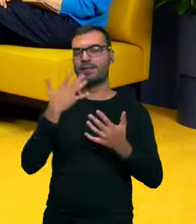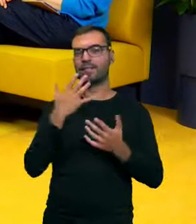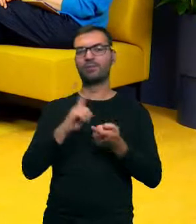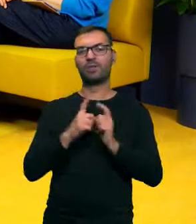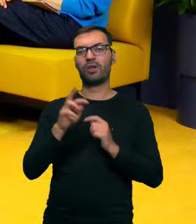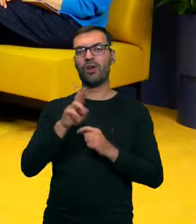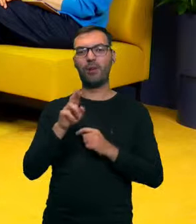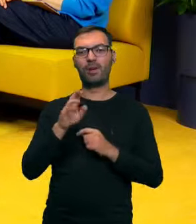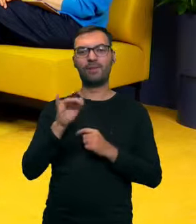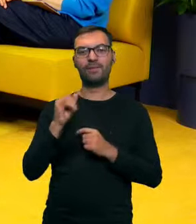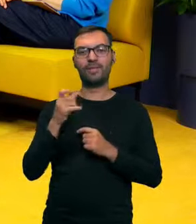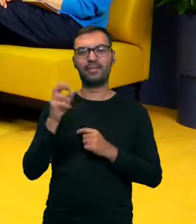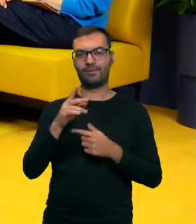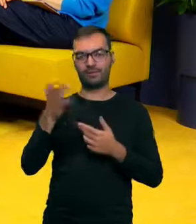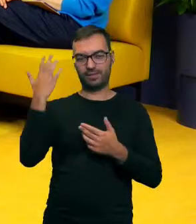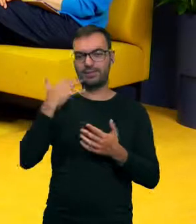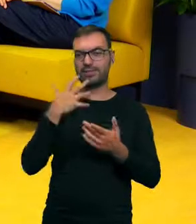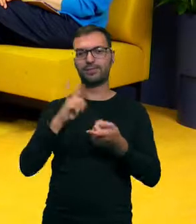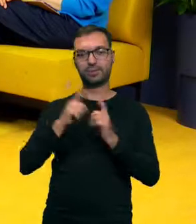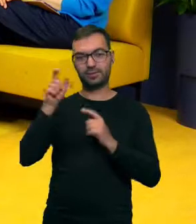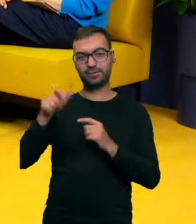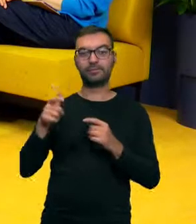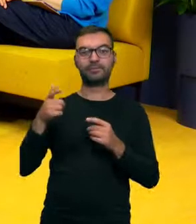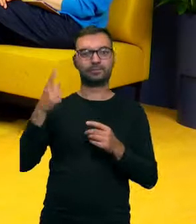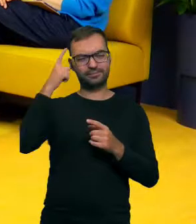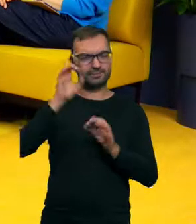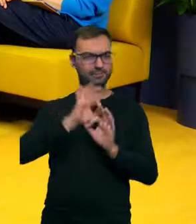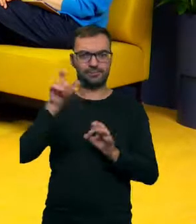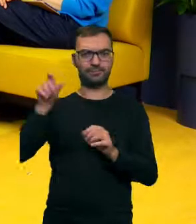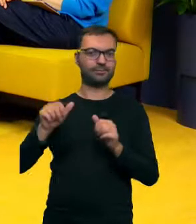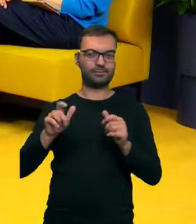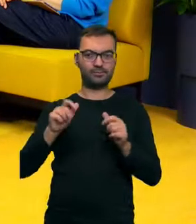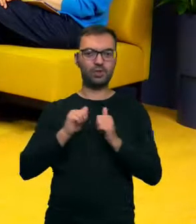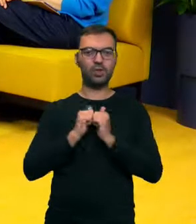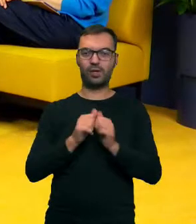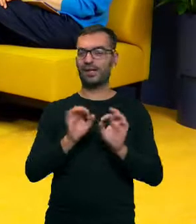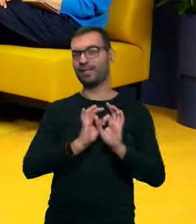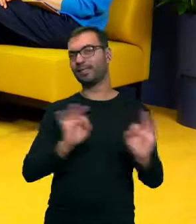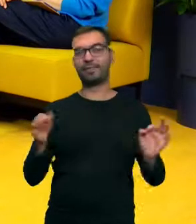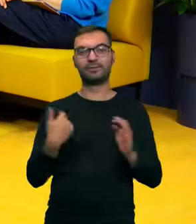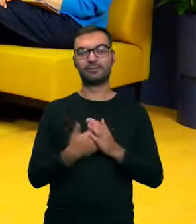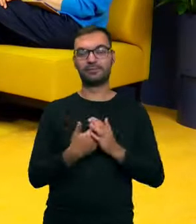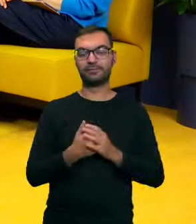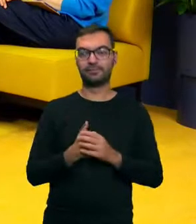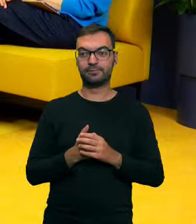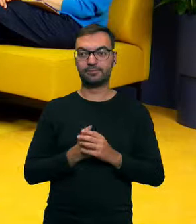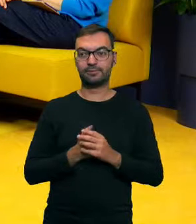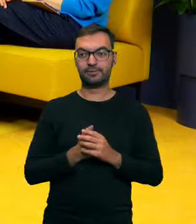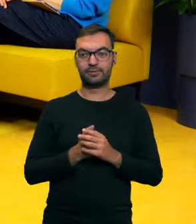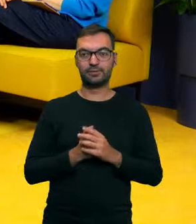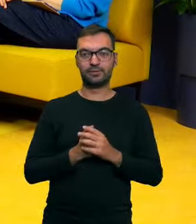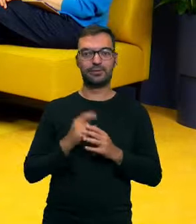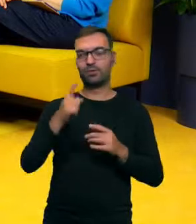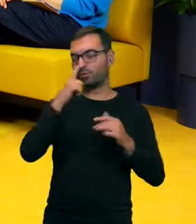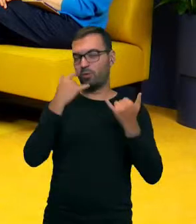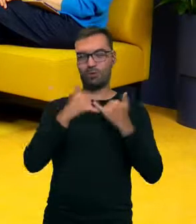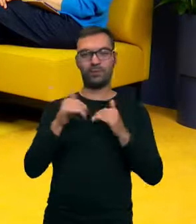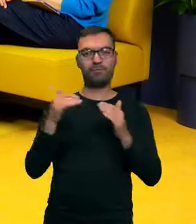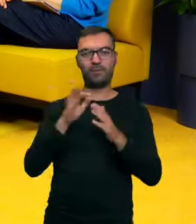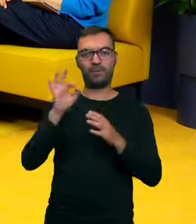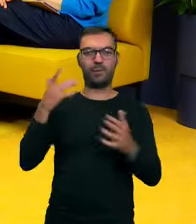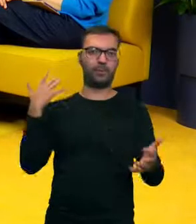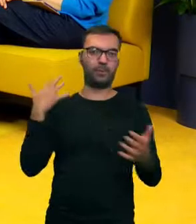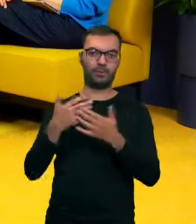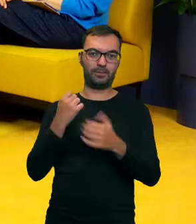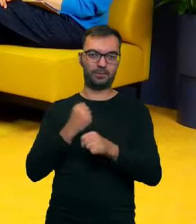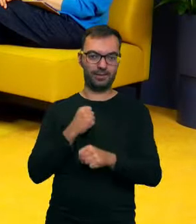Robertem Więckiewiczem od pewnego czasu i pomyślałem, że to jest świetna rola dla niego też dlatego, że jest skrajnie różna od tego, co on do tej pory